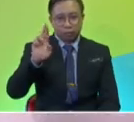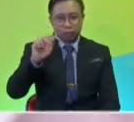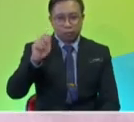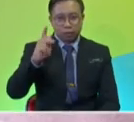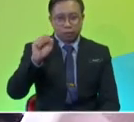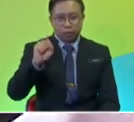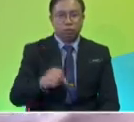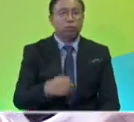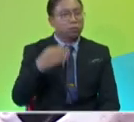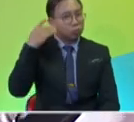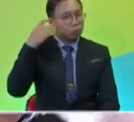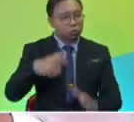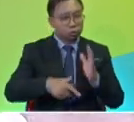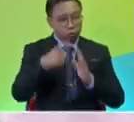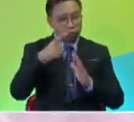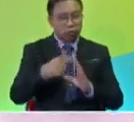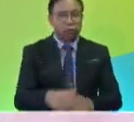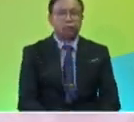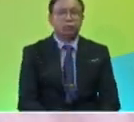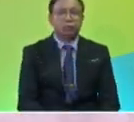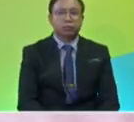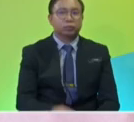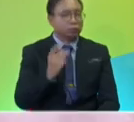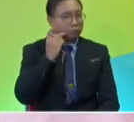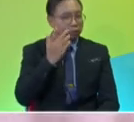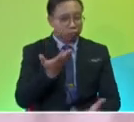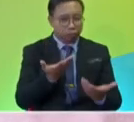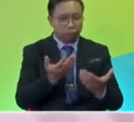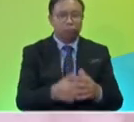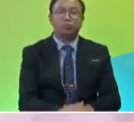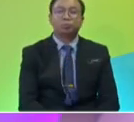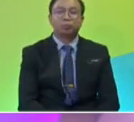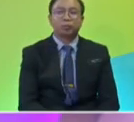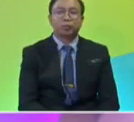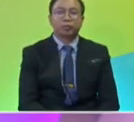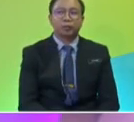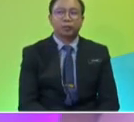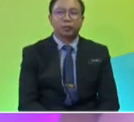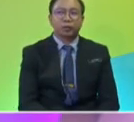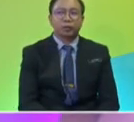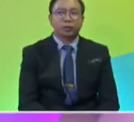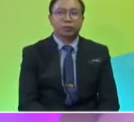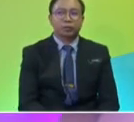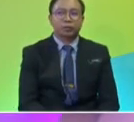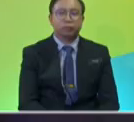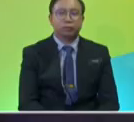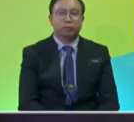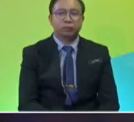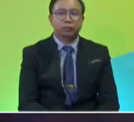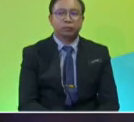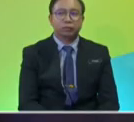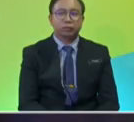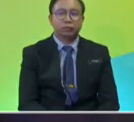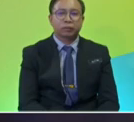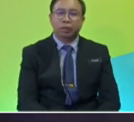lebih mendalam lebih mendalam Wah Cikgu Ifan pun ada Cikgu boleh cua ya boleh Ifan